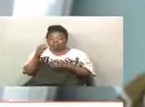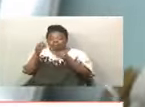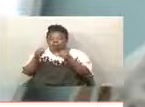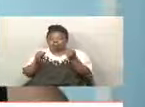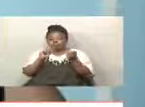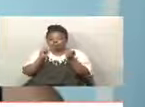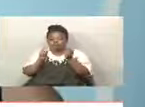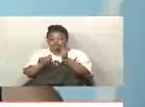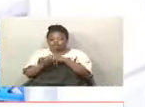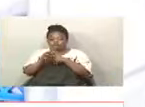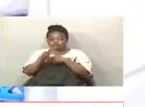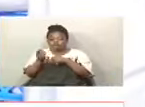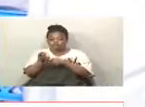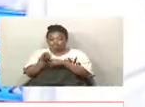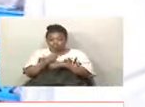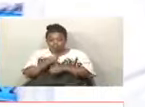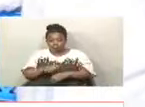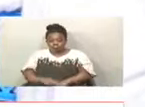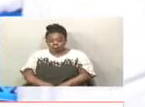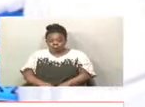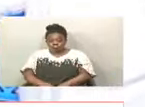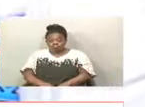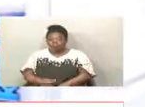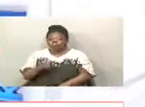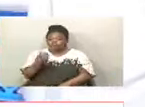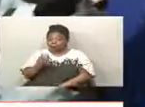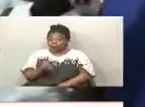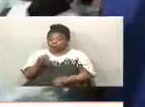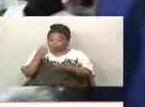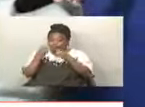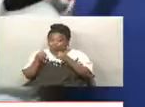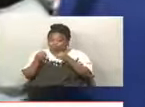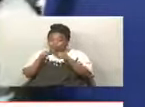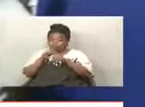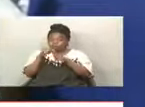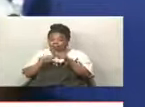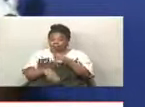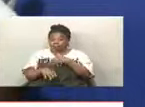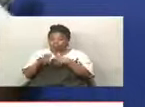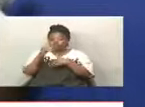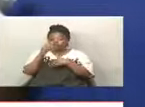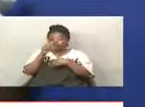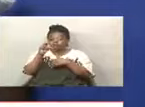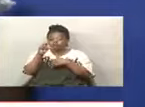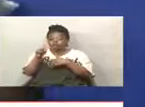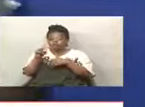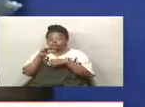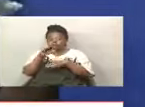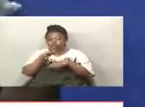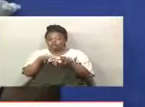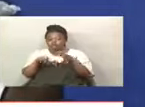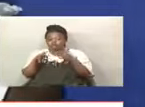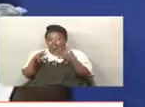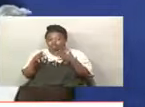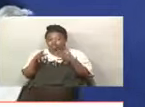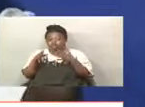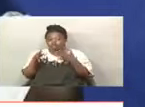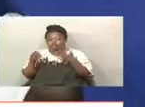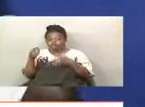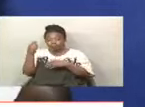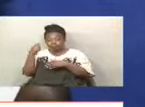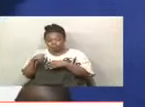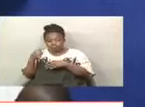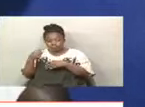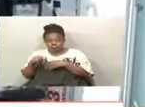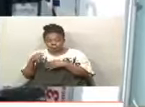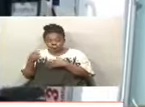chusize chitundu chegulo. Right now, as I told you, we now do what we call the ice cream mix. We only supply the ice cream mix, quality ice